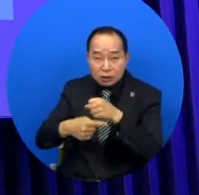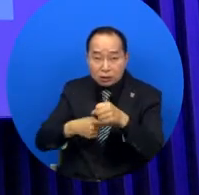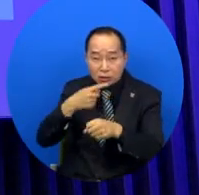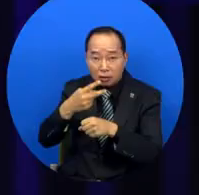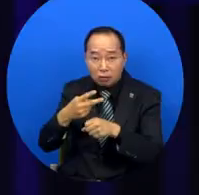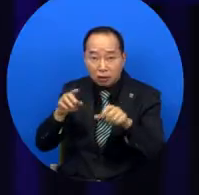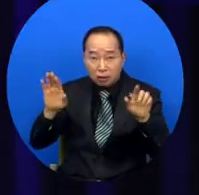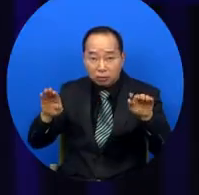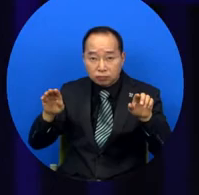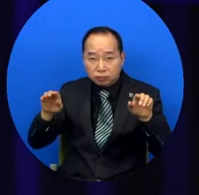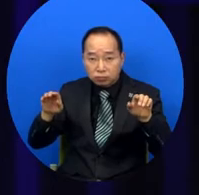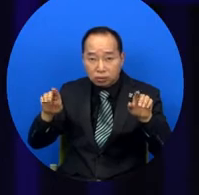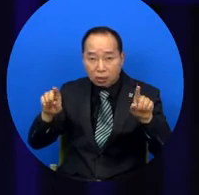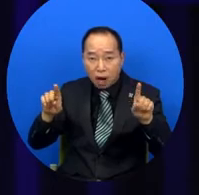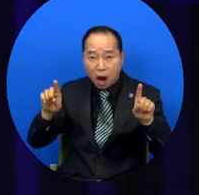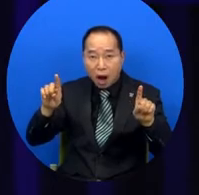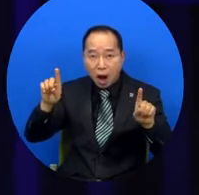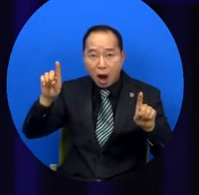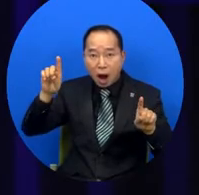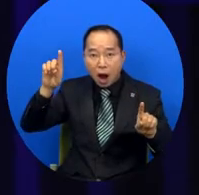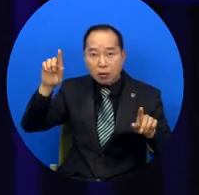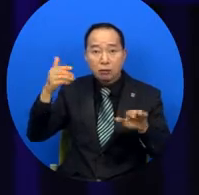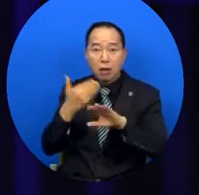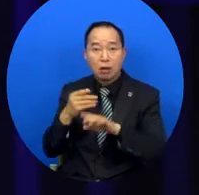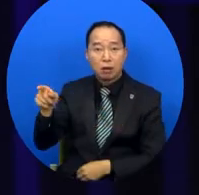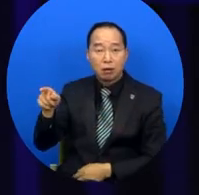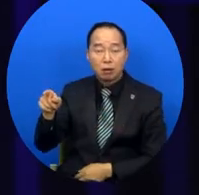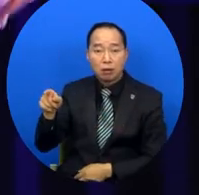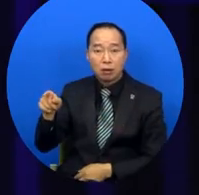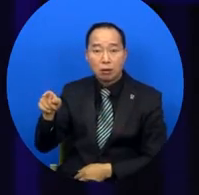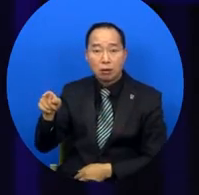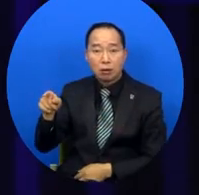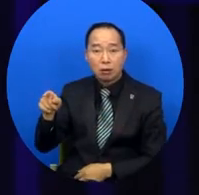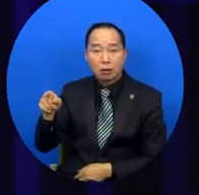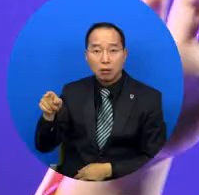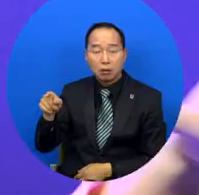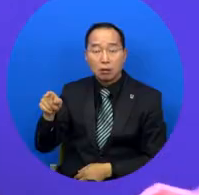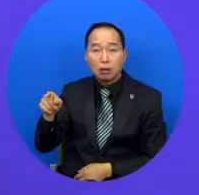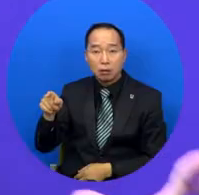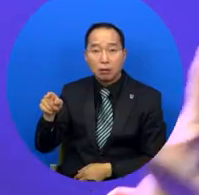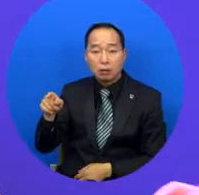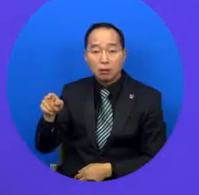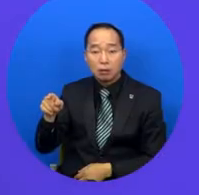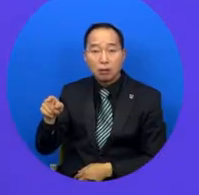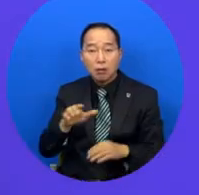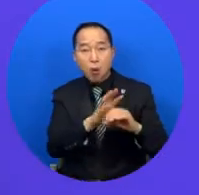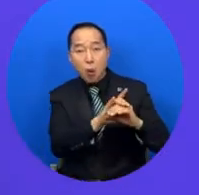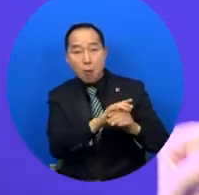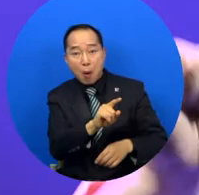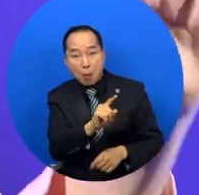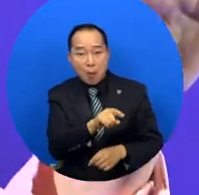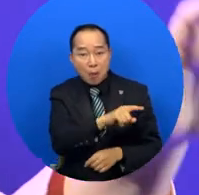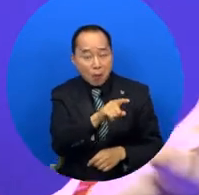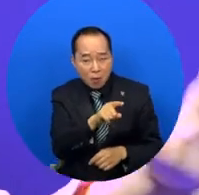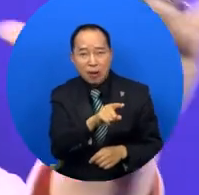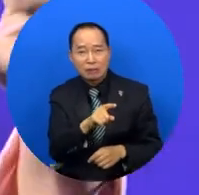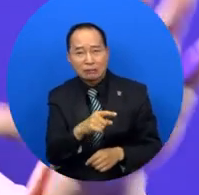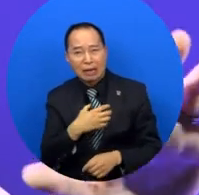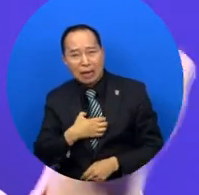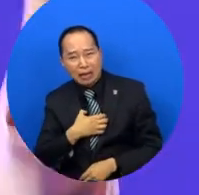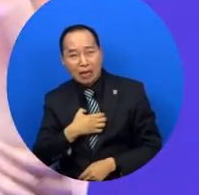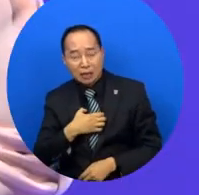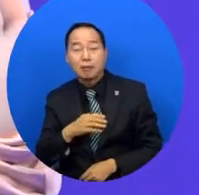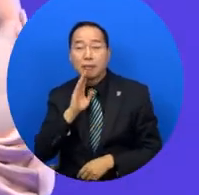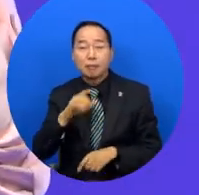수 있어요. 원망, 이 병이 나한테 왜 온 거야? 아니면 이 코로나 이게 뭐야? 그게 정상 반응이지만 그 반응을 하면